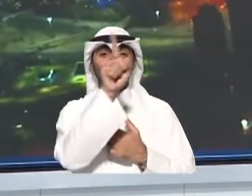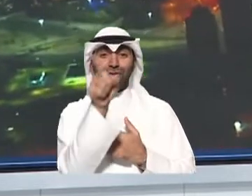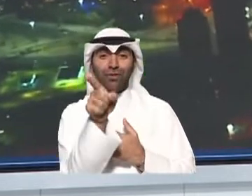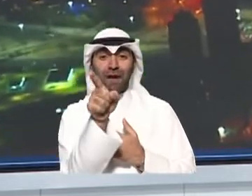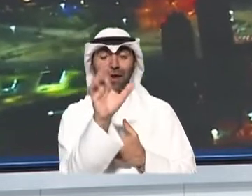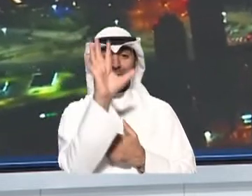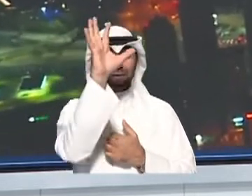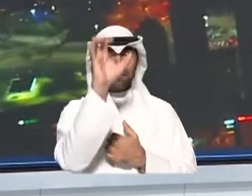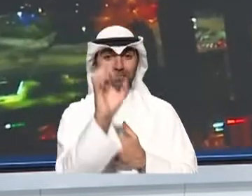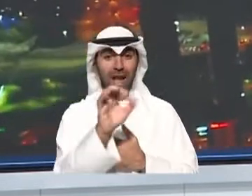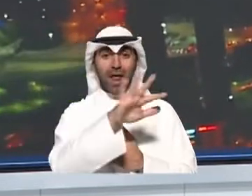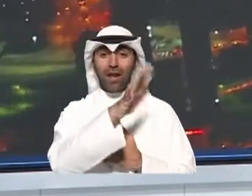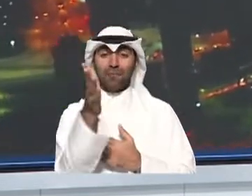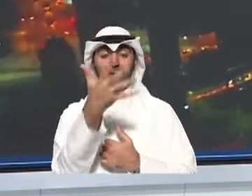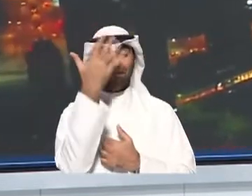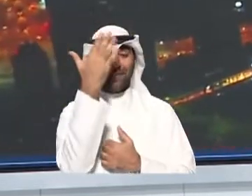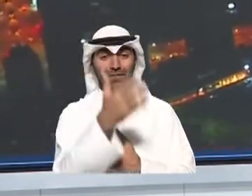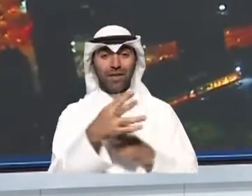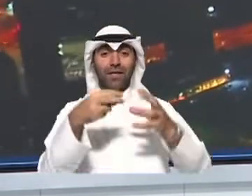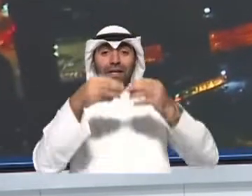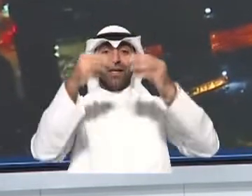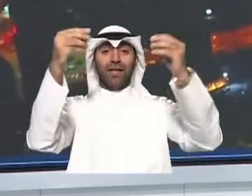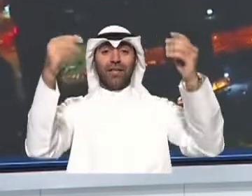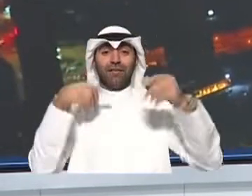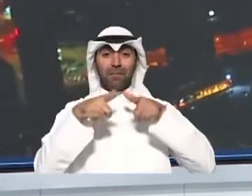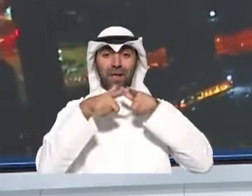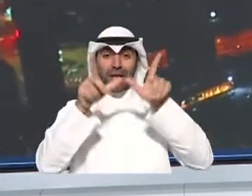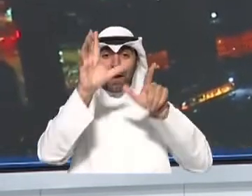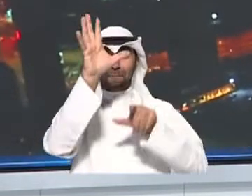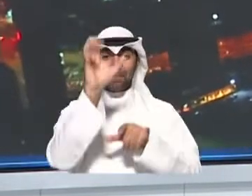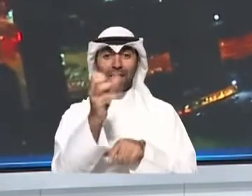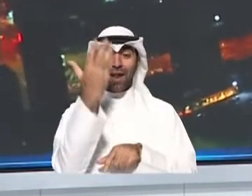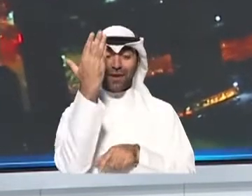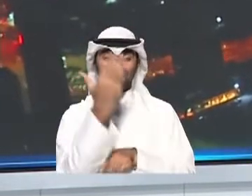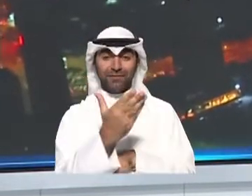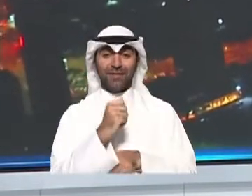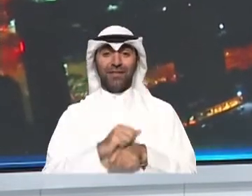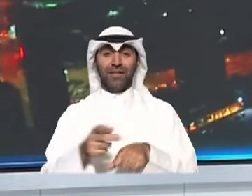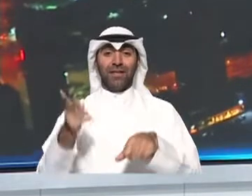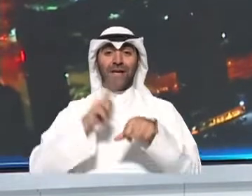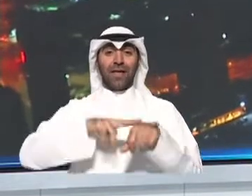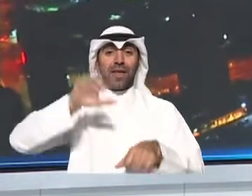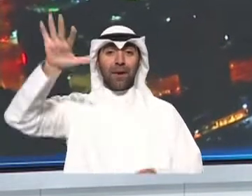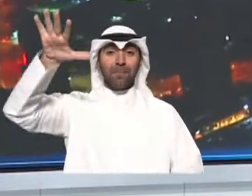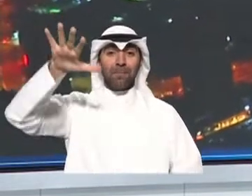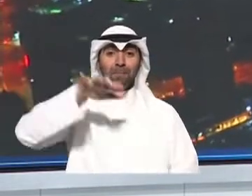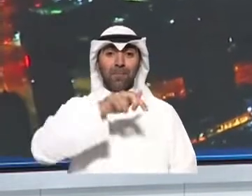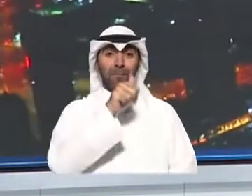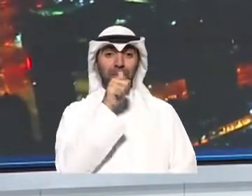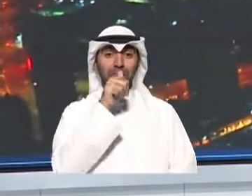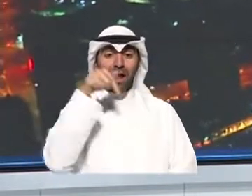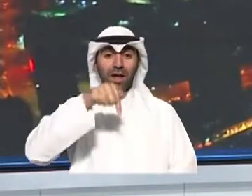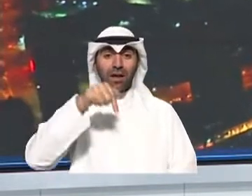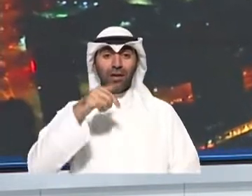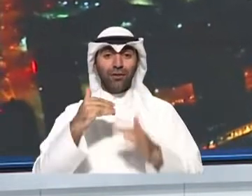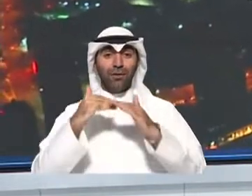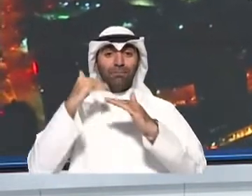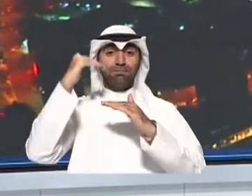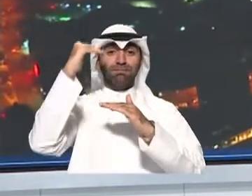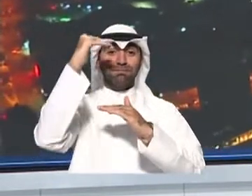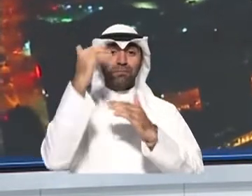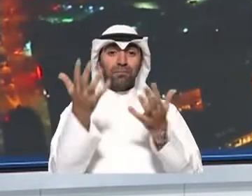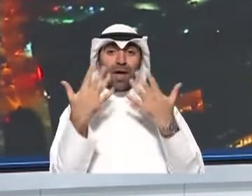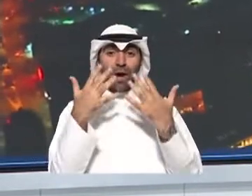متوقع نشاطها على فترات خاصة على المناطق الساحلية وداخل البحر. متوقع تصل سرعة رياح ما بين 15 إلى